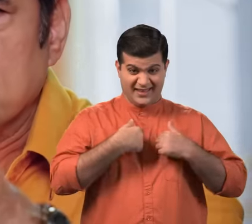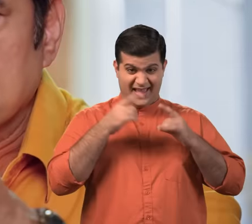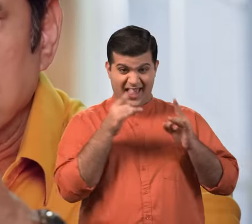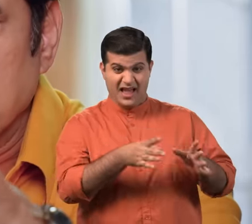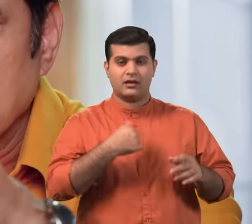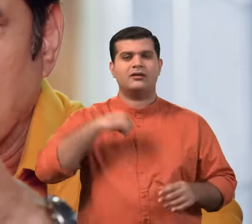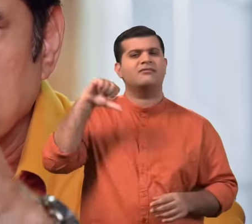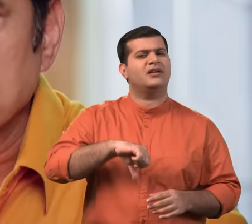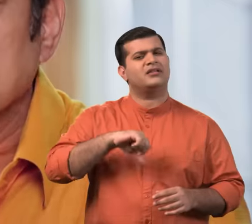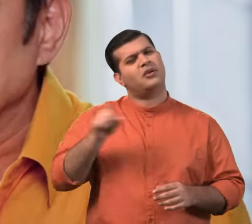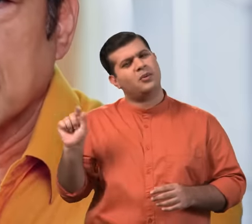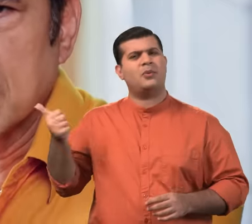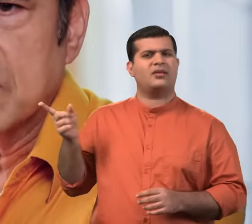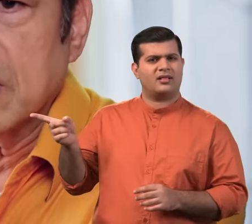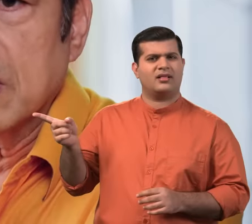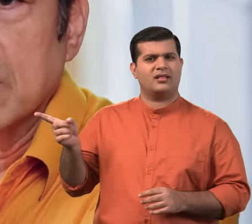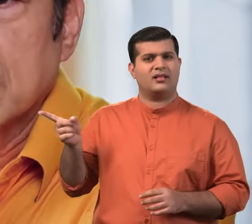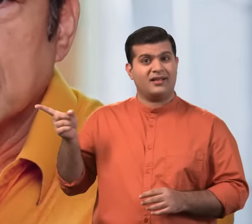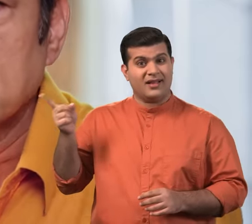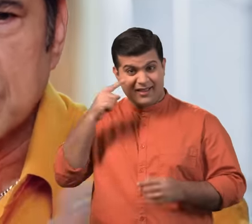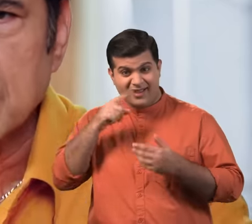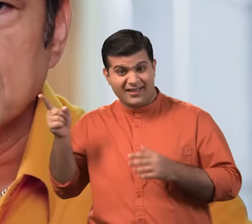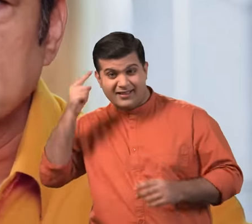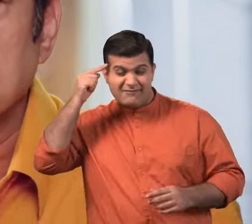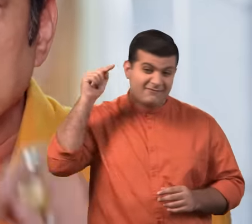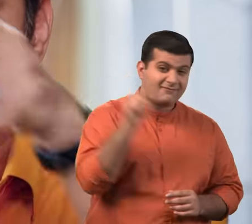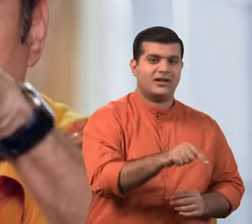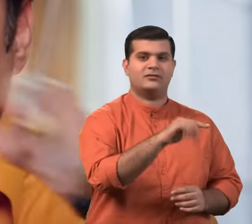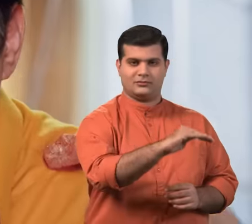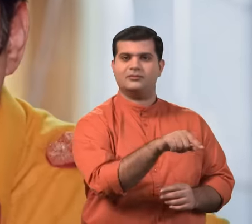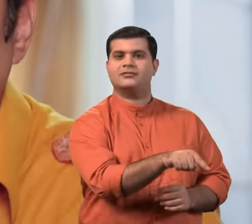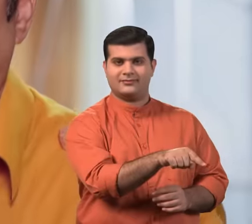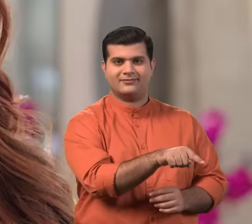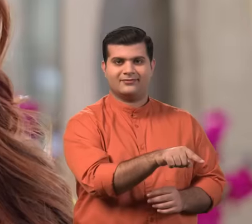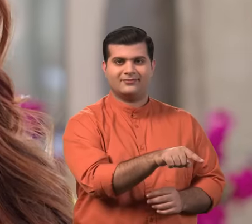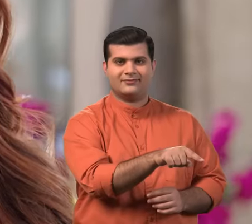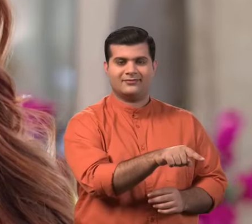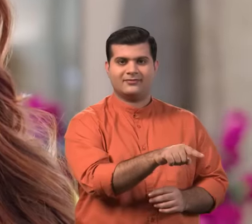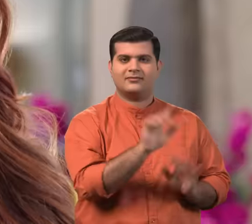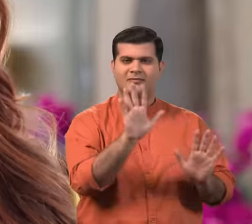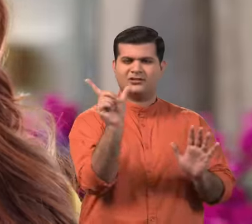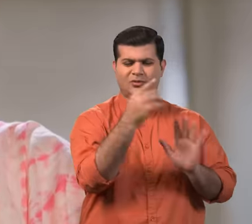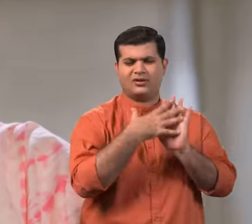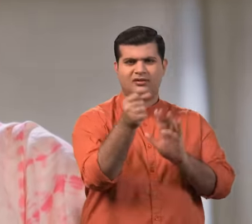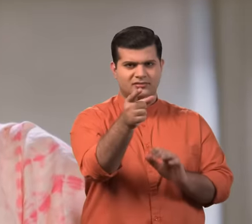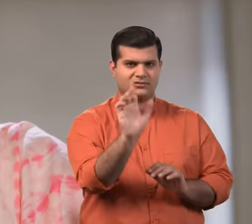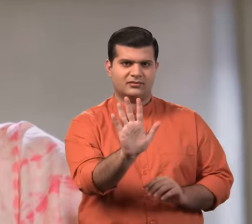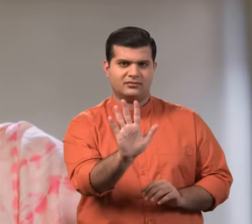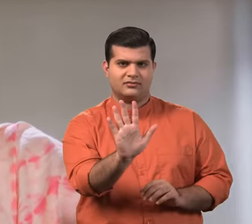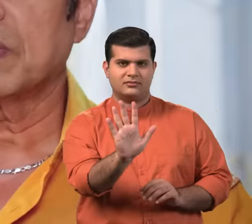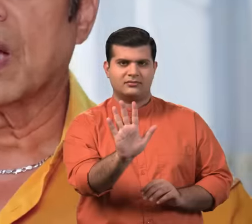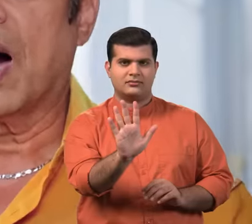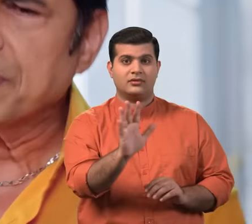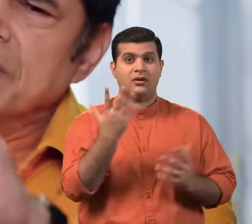नफरत की उसके सामने कोई औकात नहीं होती है, इसकी उस हीर के अंदर जान बसती है। बस इन्नी जी गल तू समझ